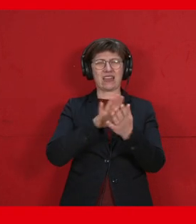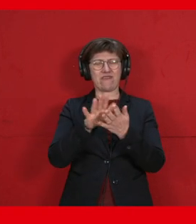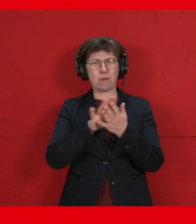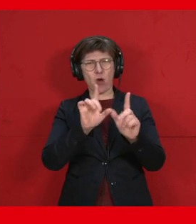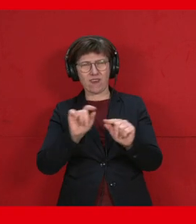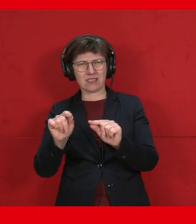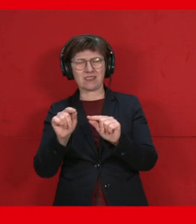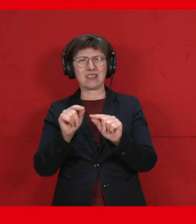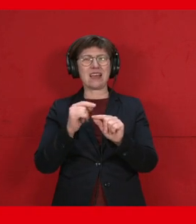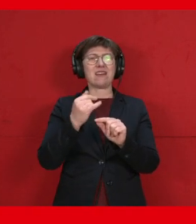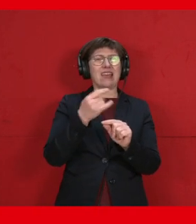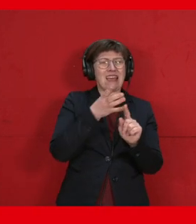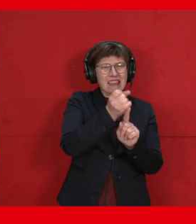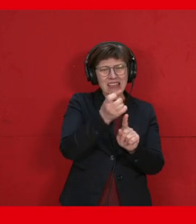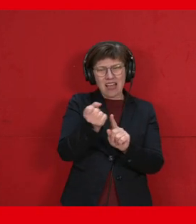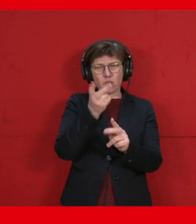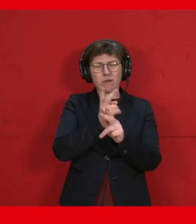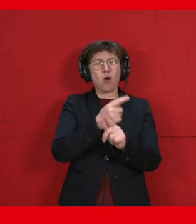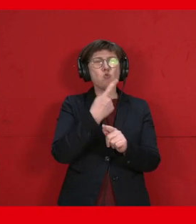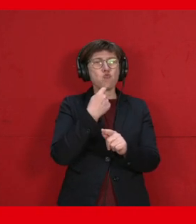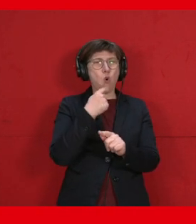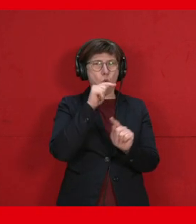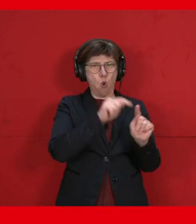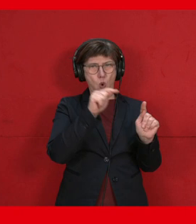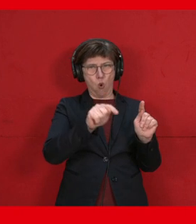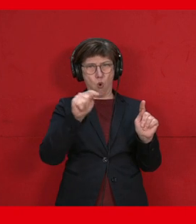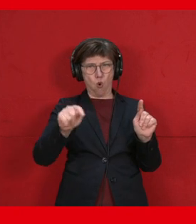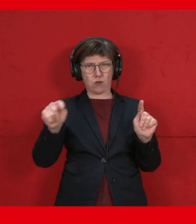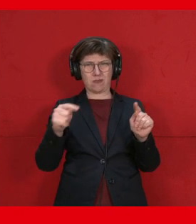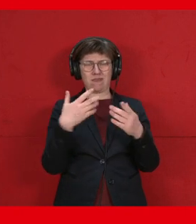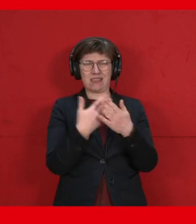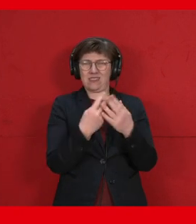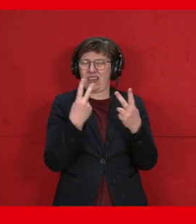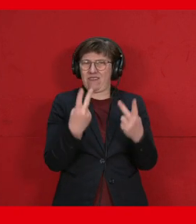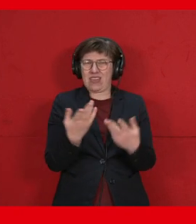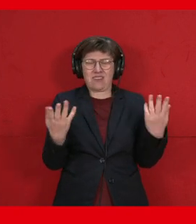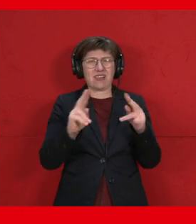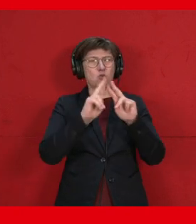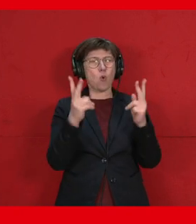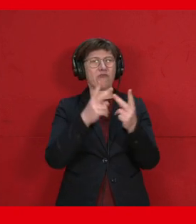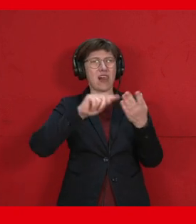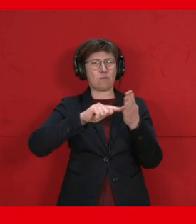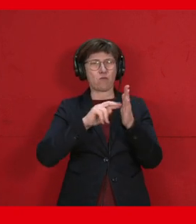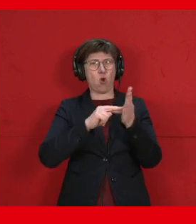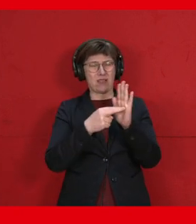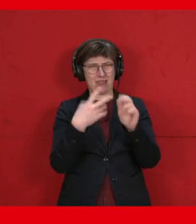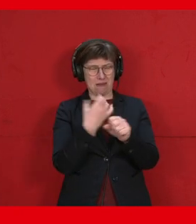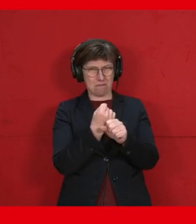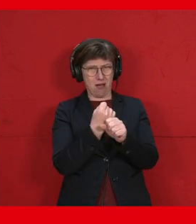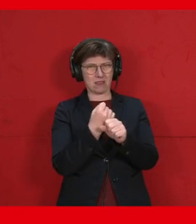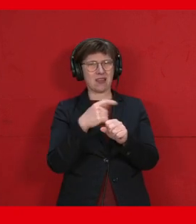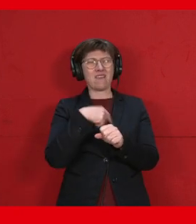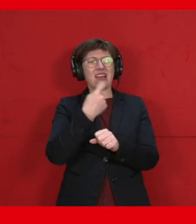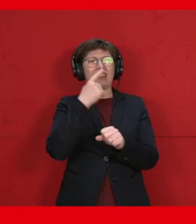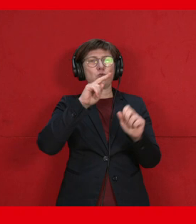die Indikatoren stehen alle noch auf Rot. Und genau deswegen ist es eben wichtig, gerade wenn man Umweltpolitik betreibt, eben nicht